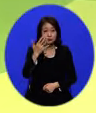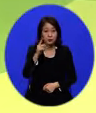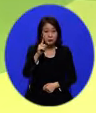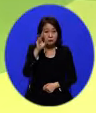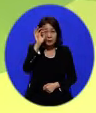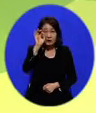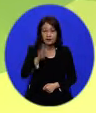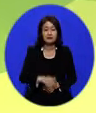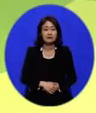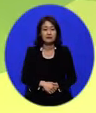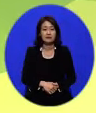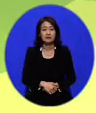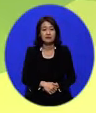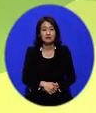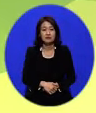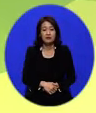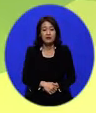찾아볼까요?